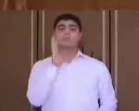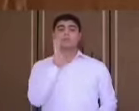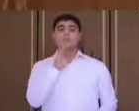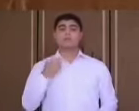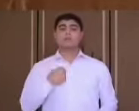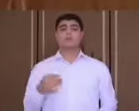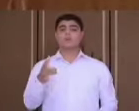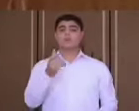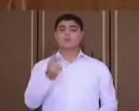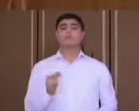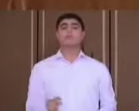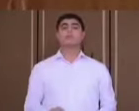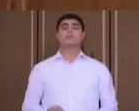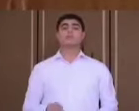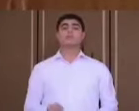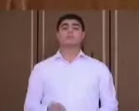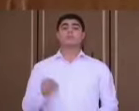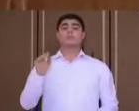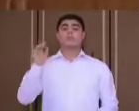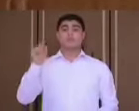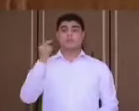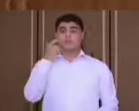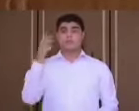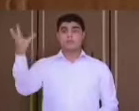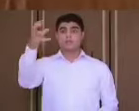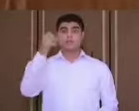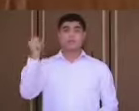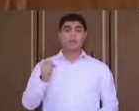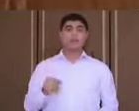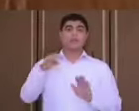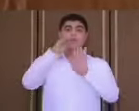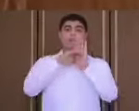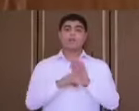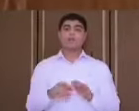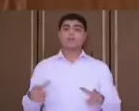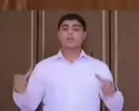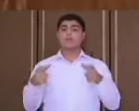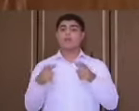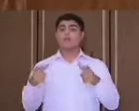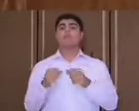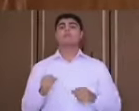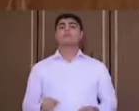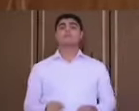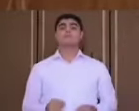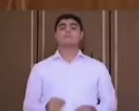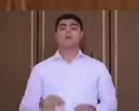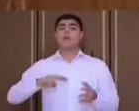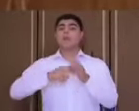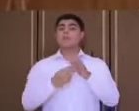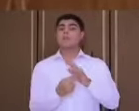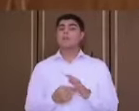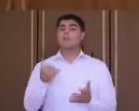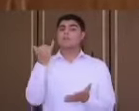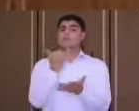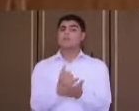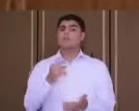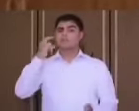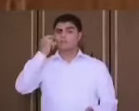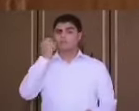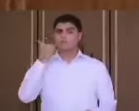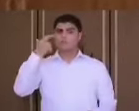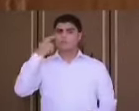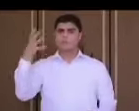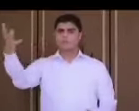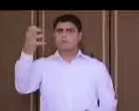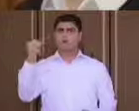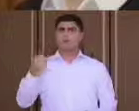زي ما علمتنا أنا وأخويا سمسم. الطمع يقل ما يجمع. ها كمل يا جدو، عمل إيه تحوت